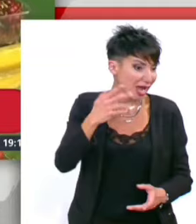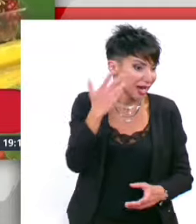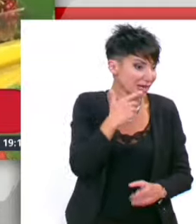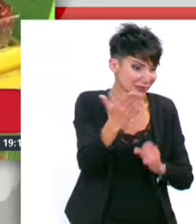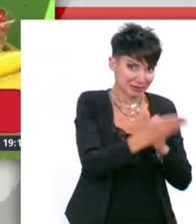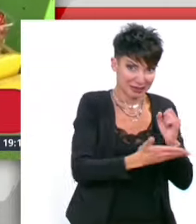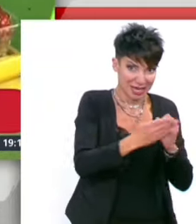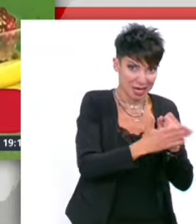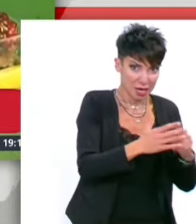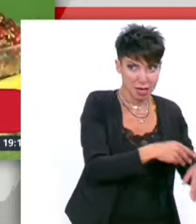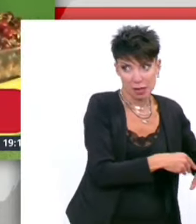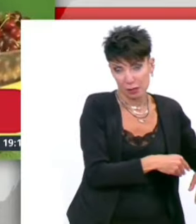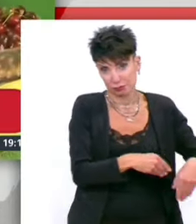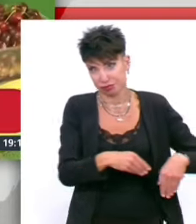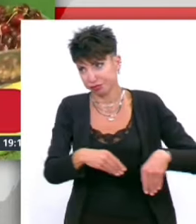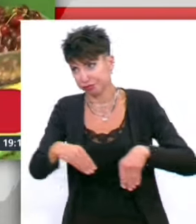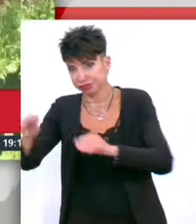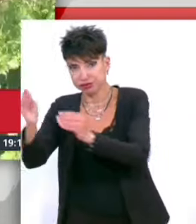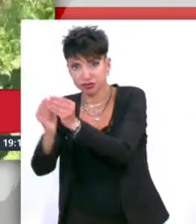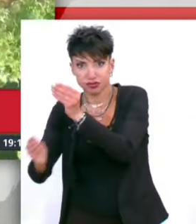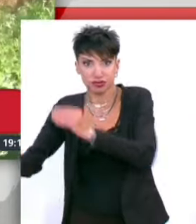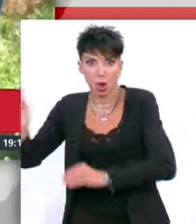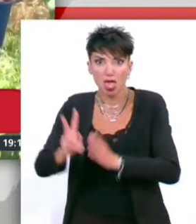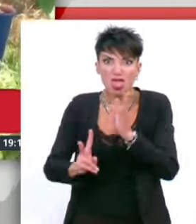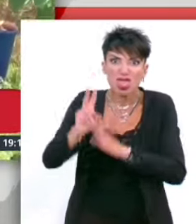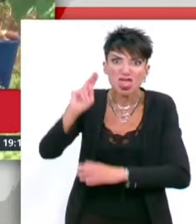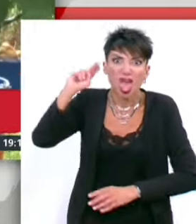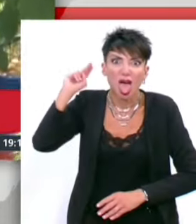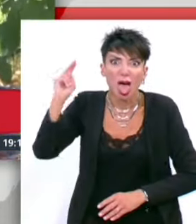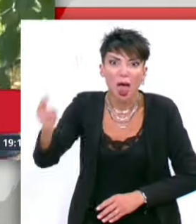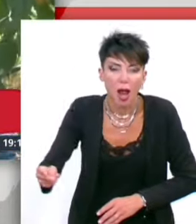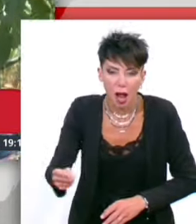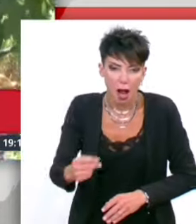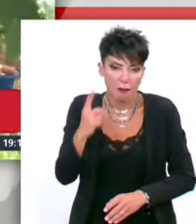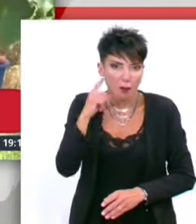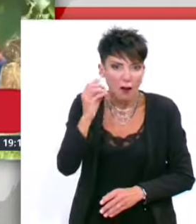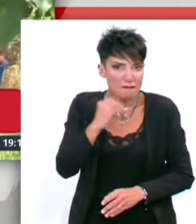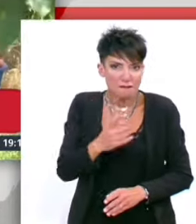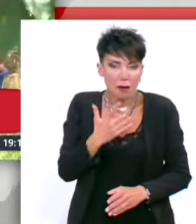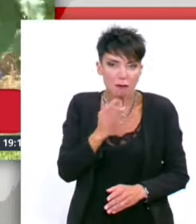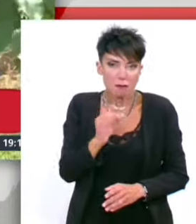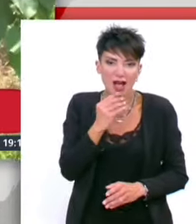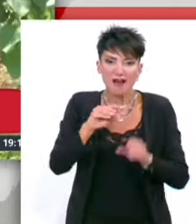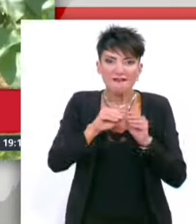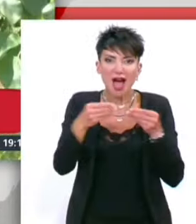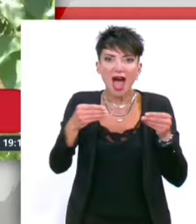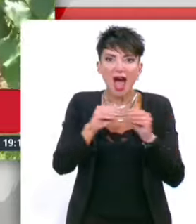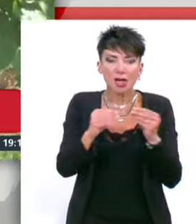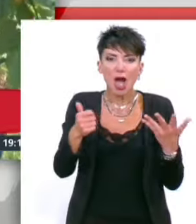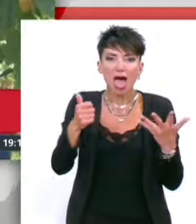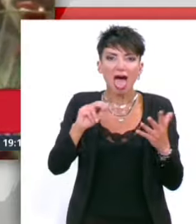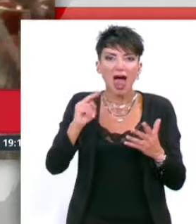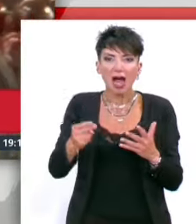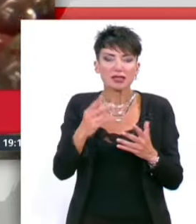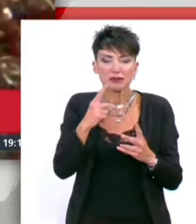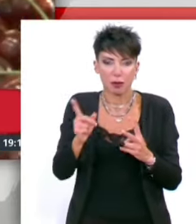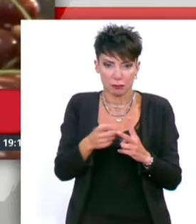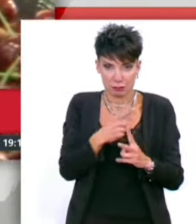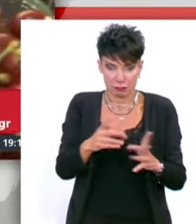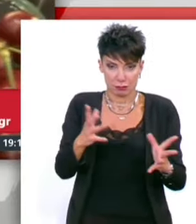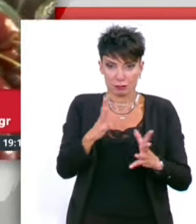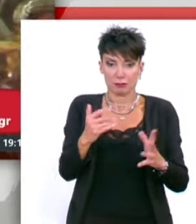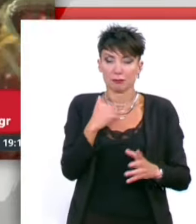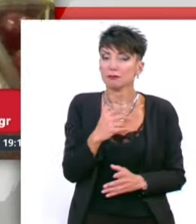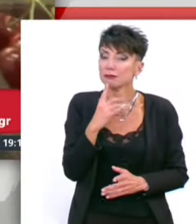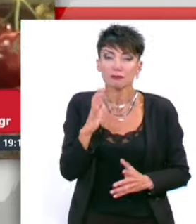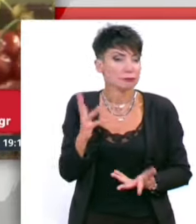όπως κατέγραψε την Πέμπτη το ρεπορτάζ του Α. Έως 6 ευρώ το κιλό η απόκληση στα βερίκοκα. Ποιο είναι το κοινό σε αυτά τα δύο